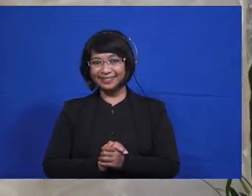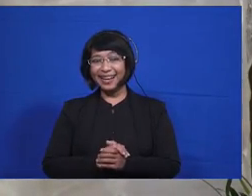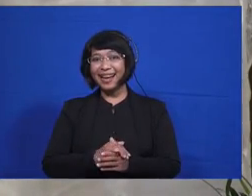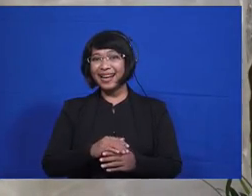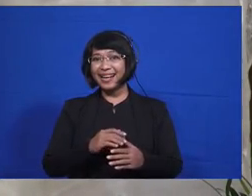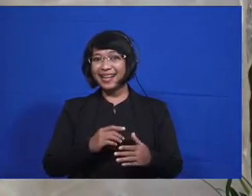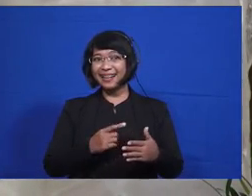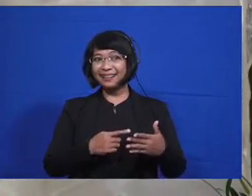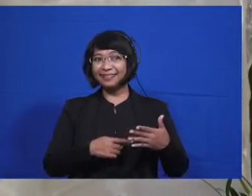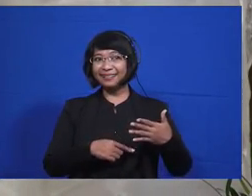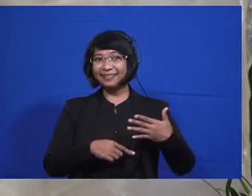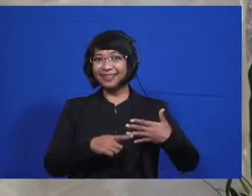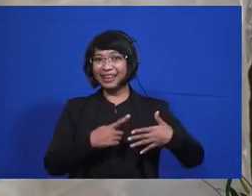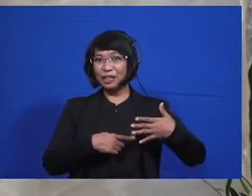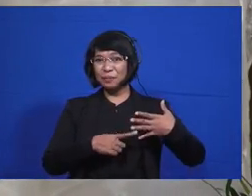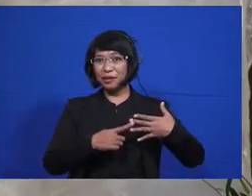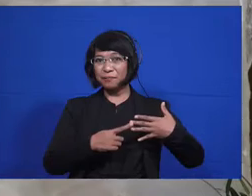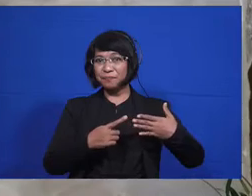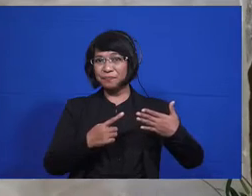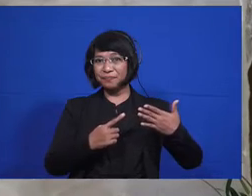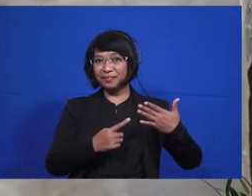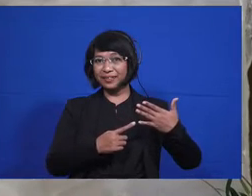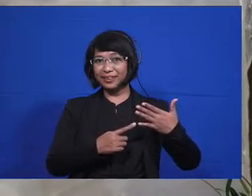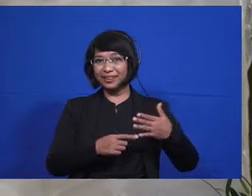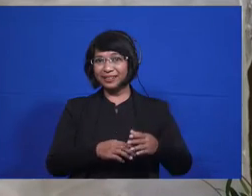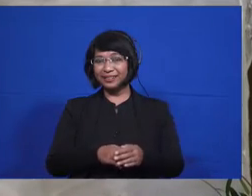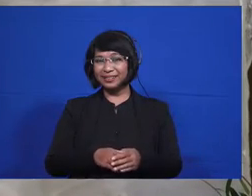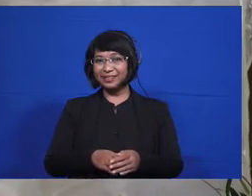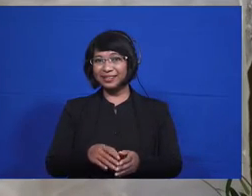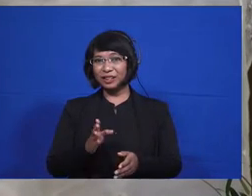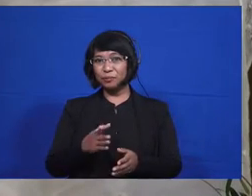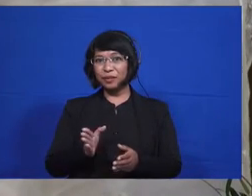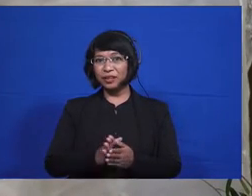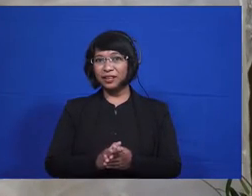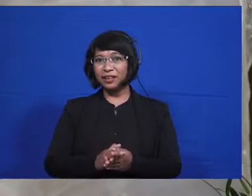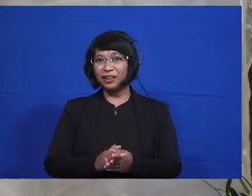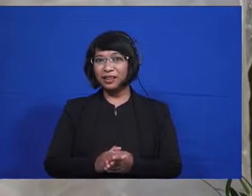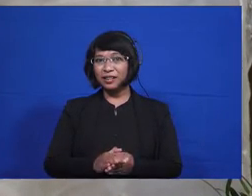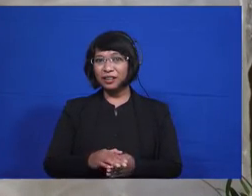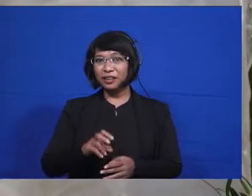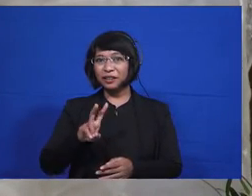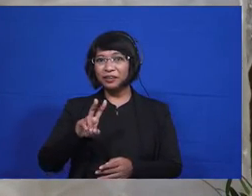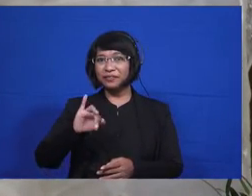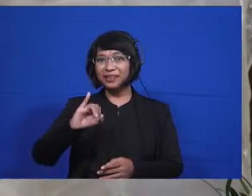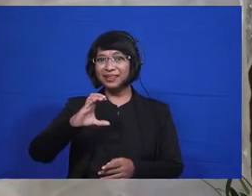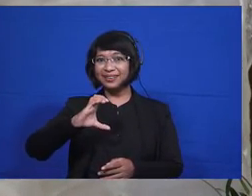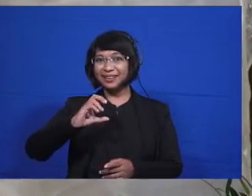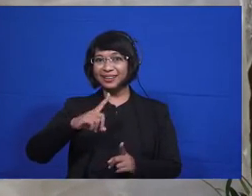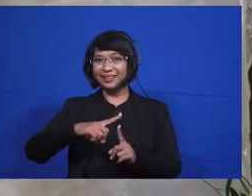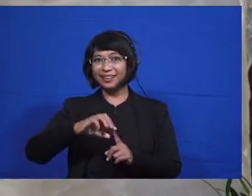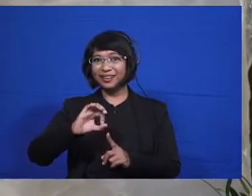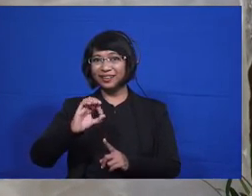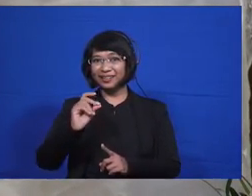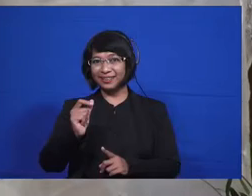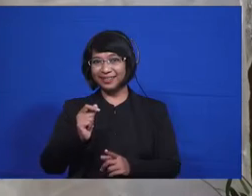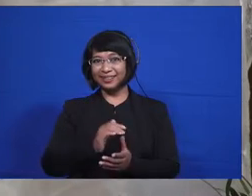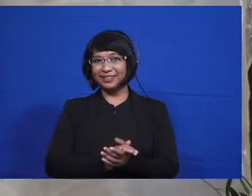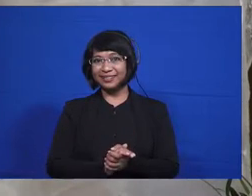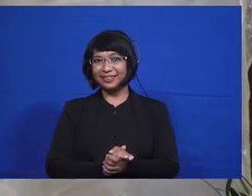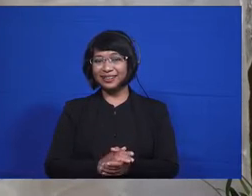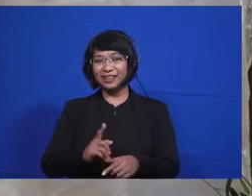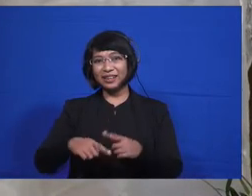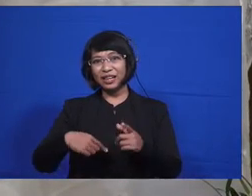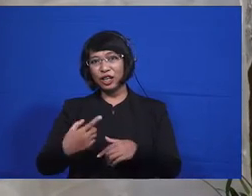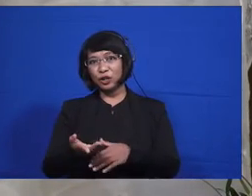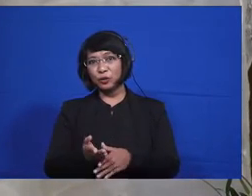Kelima, sambutan perwakilan imam baru oleh Romo Marcelinus Victor Derajat Setiawan PR dan diakhiri dengan berkat